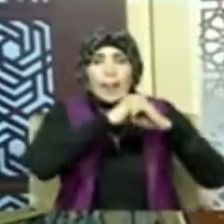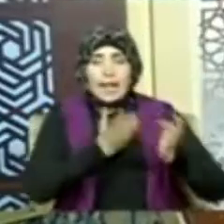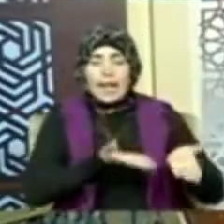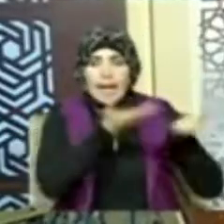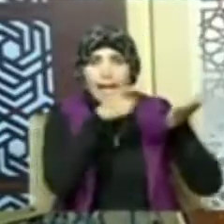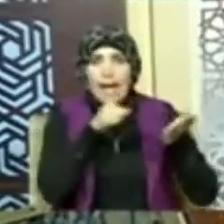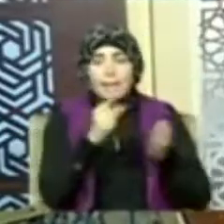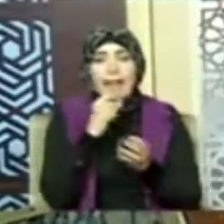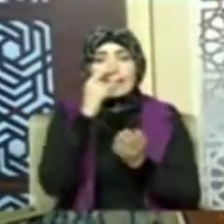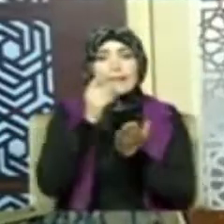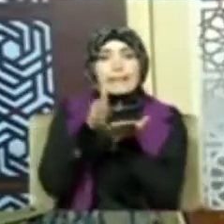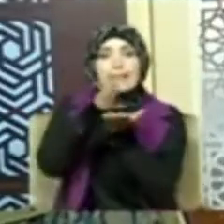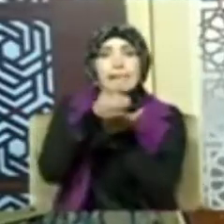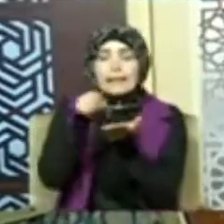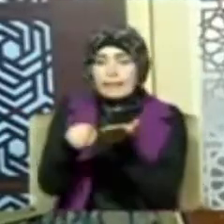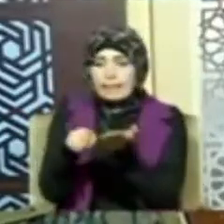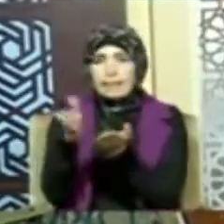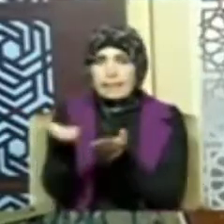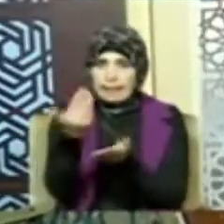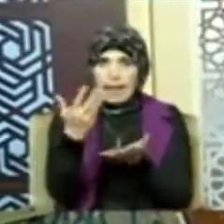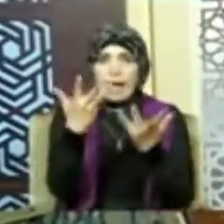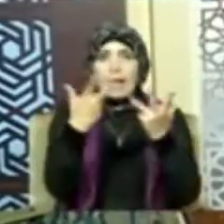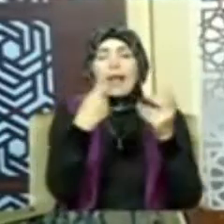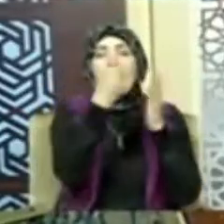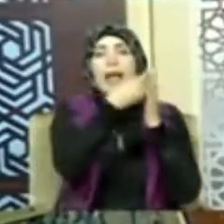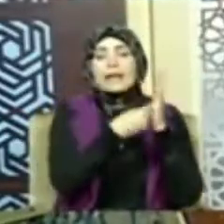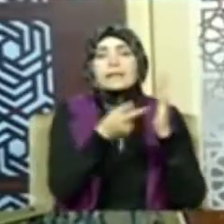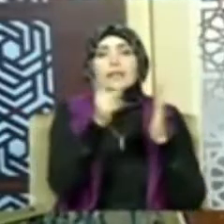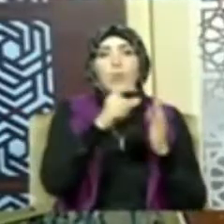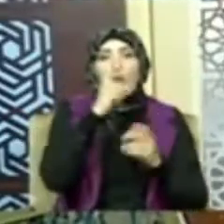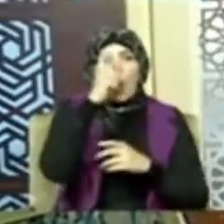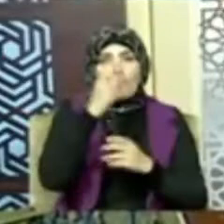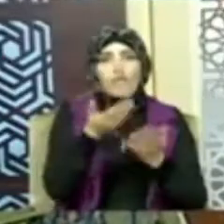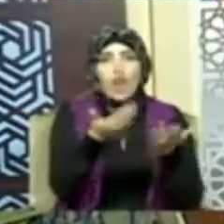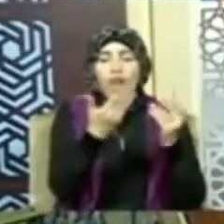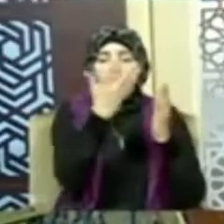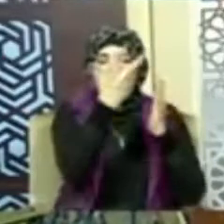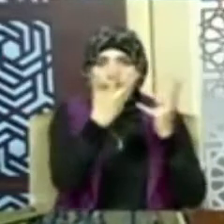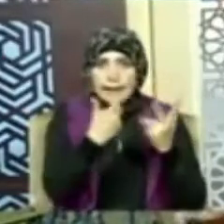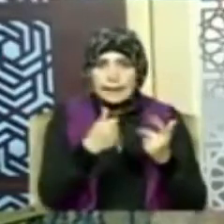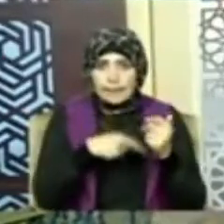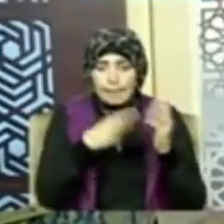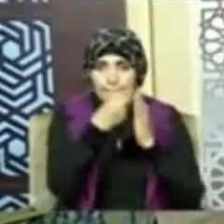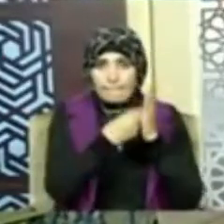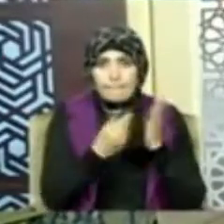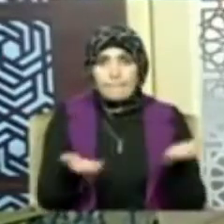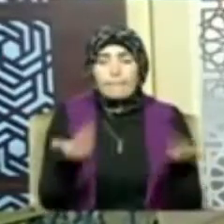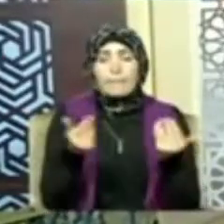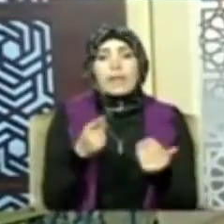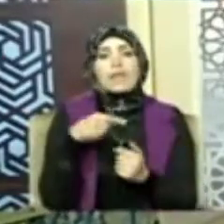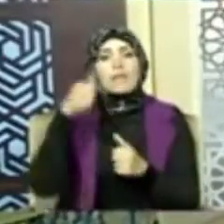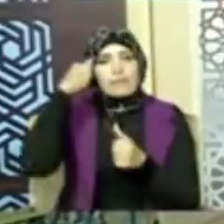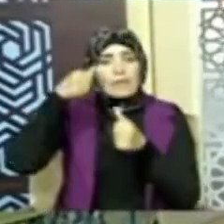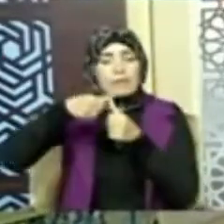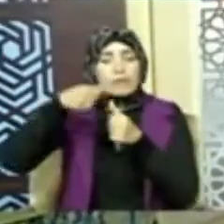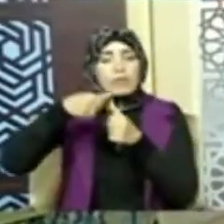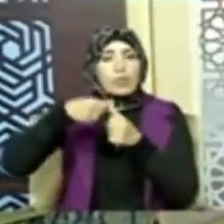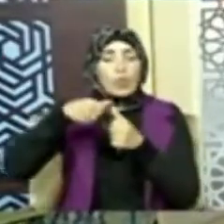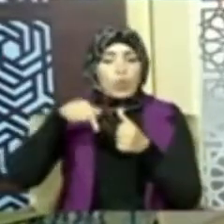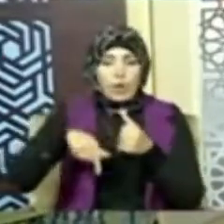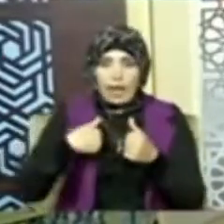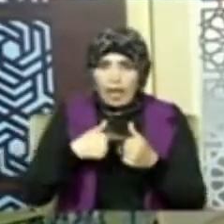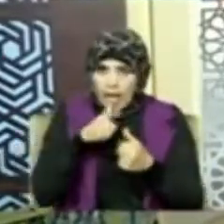دينه والعطاء له. يقول القرآن على لسان هذا الرجل: فستذكرون ما